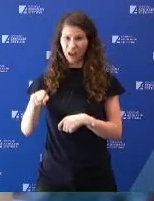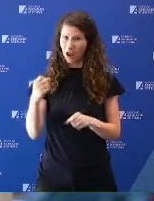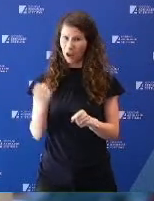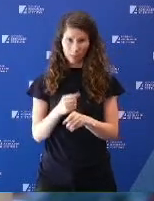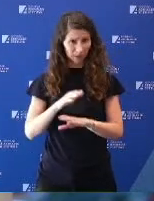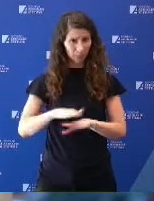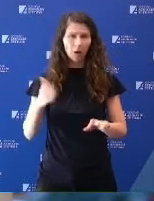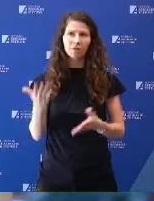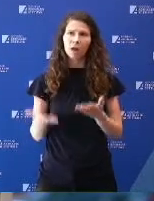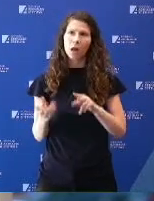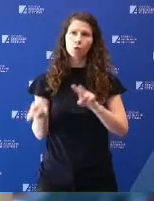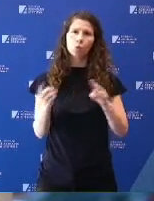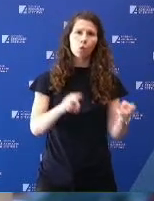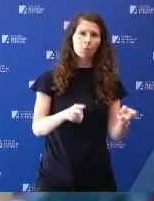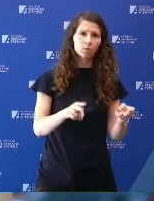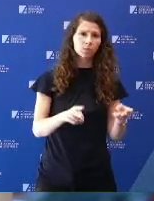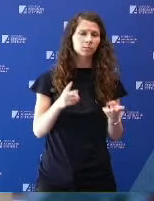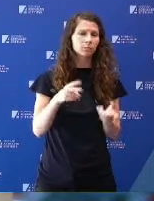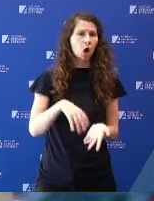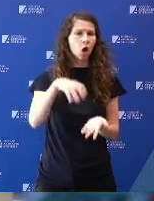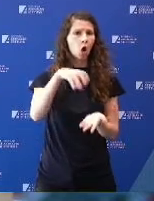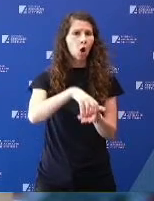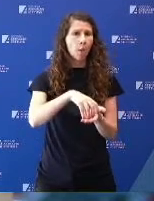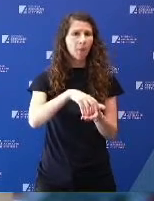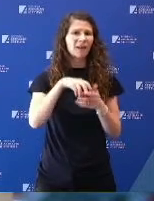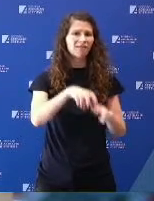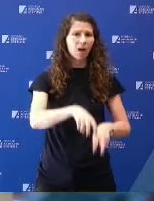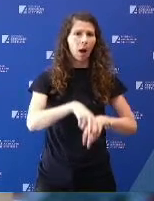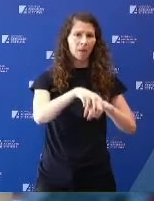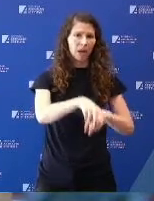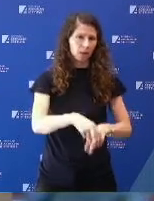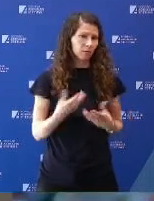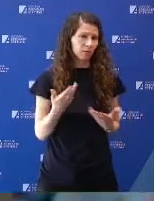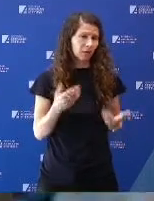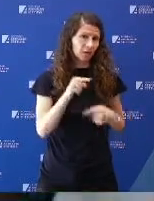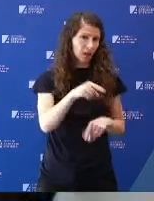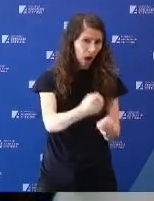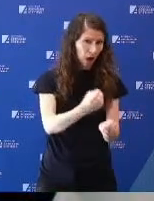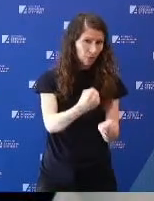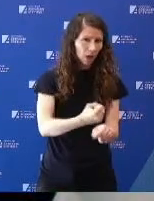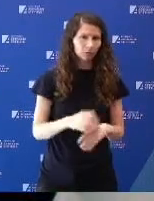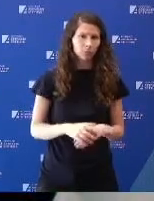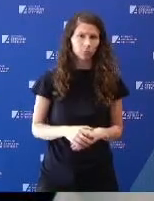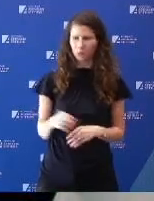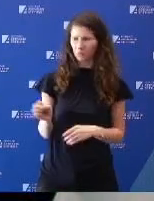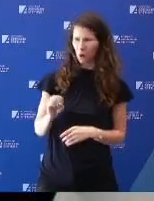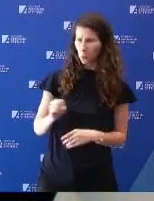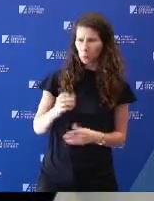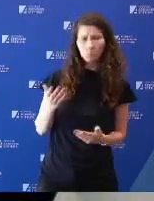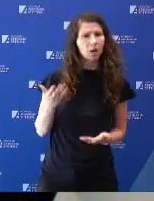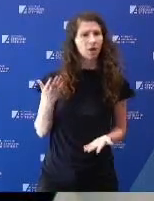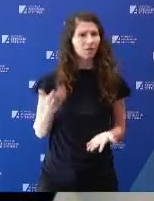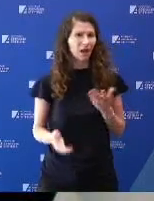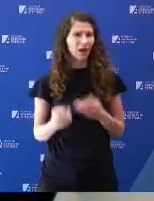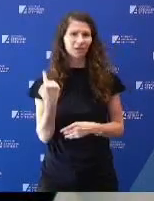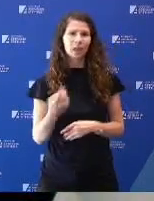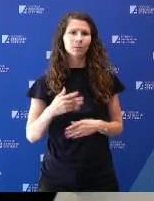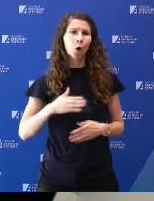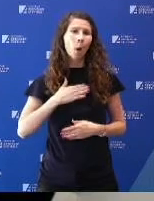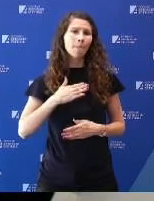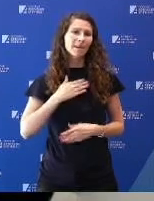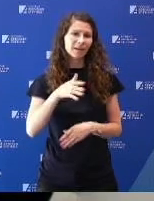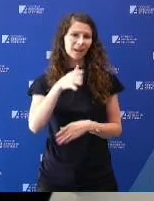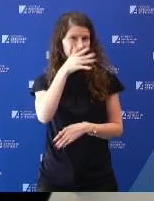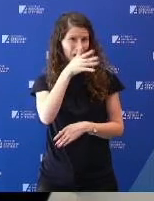können sie vielleicht im Bereich Urban Farming arbeiten. Warum? Nun, weil sie vielleicht Hobbygärtner sind, weil sie